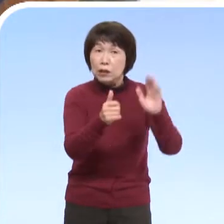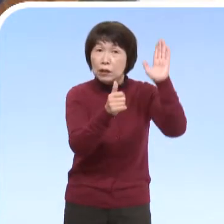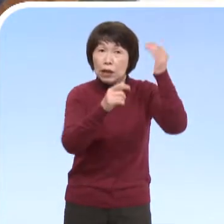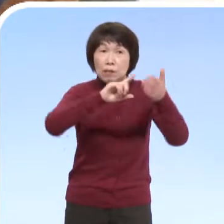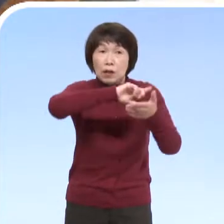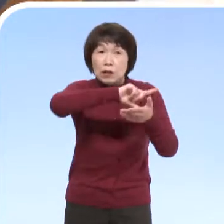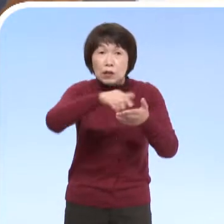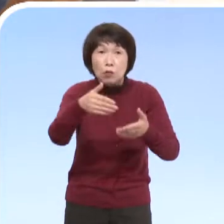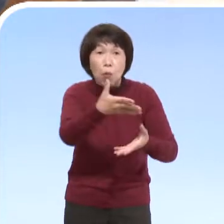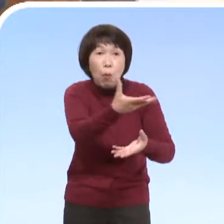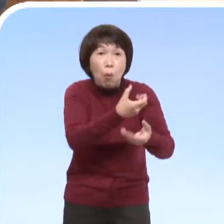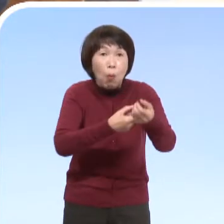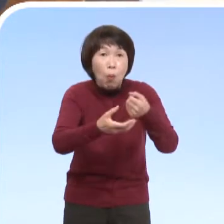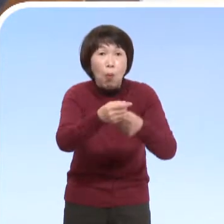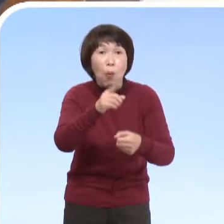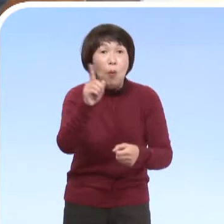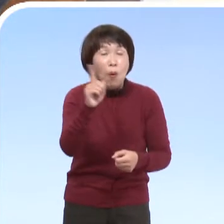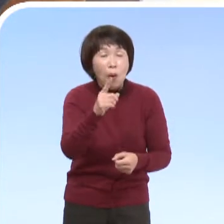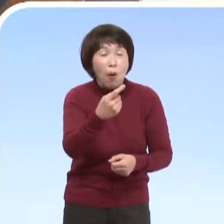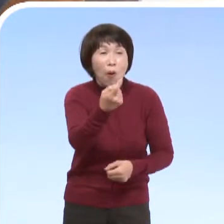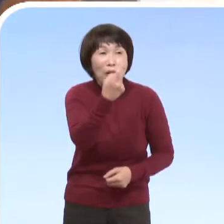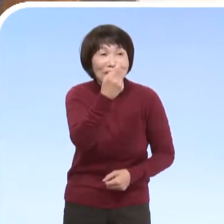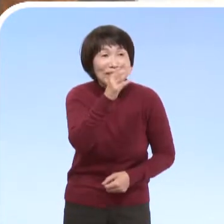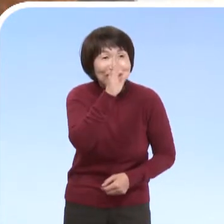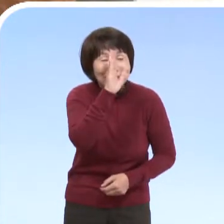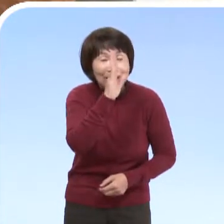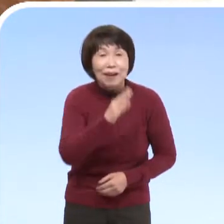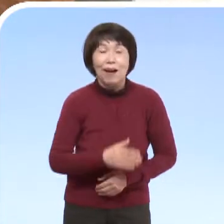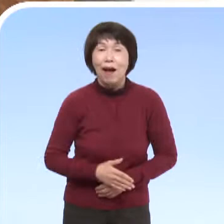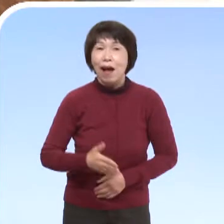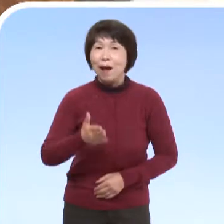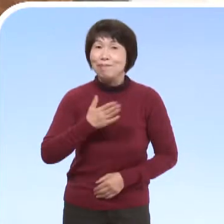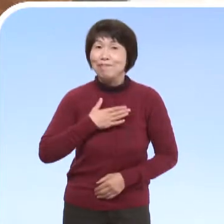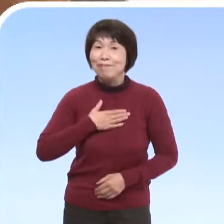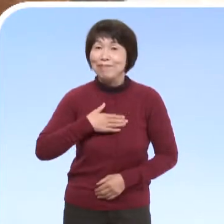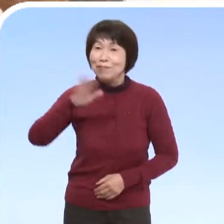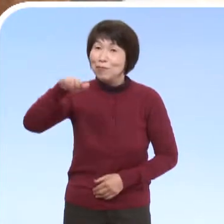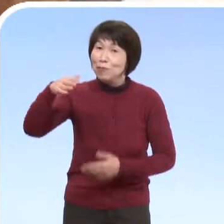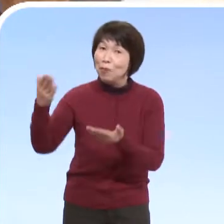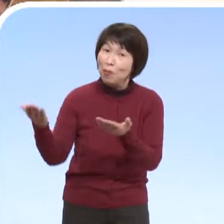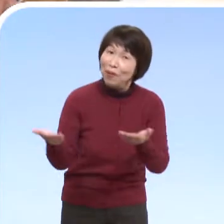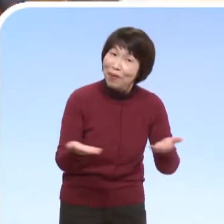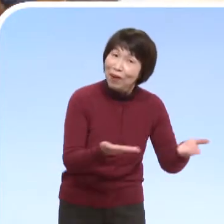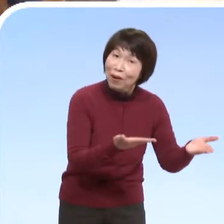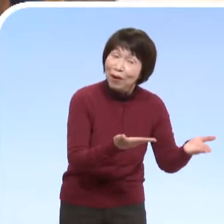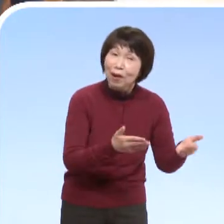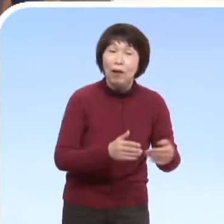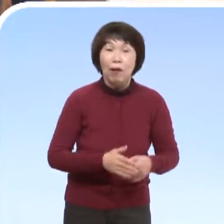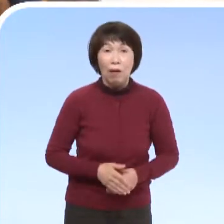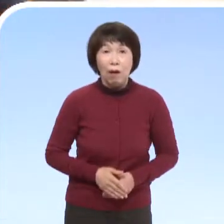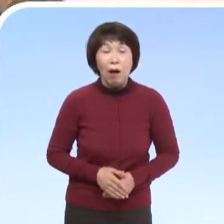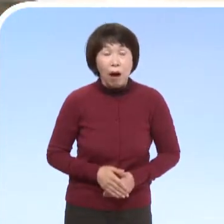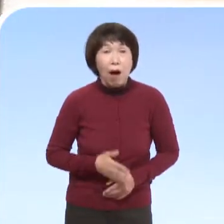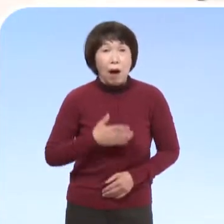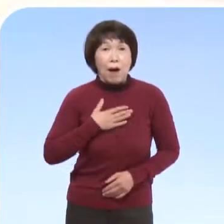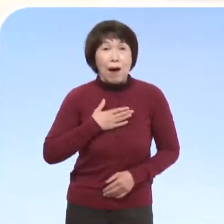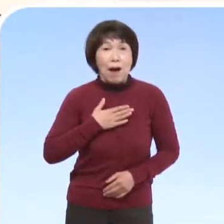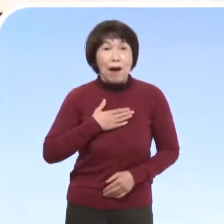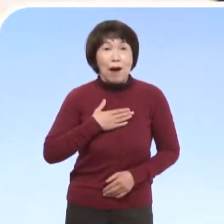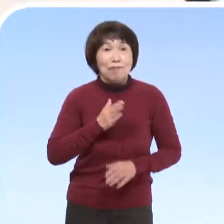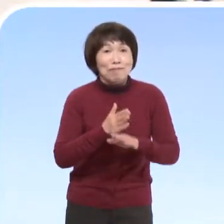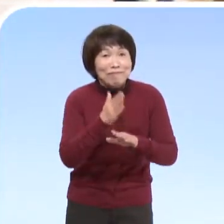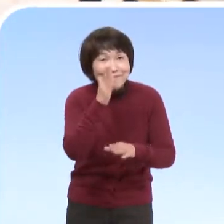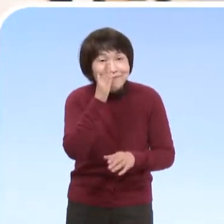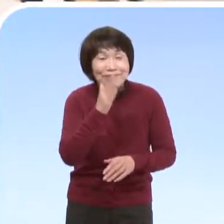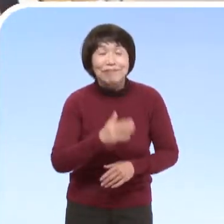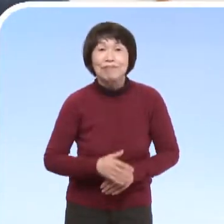どういうふうに行われているかというのを教えていただきたいんですけども、 はいはい、どうぞ、はい、こちらに、は い、こちらですか、 はい、 入らせていただき